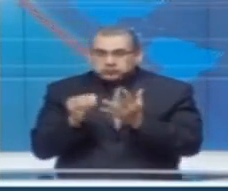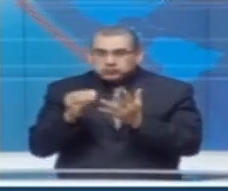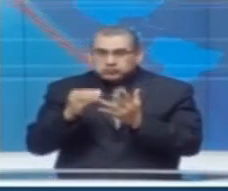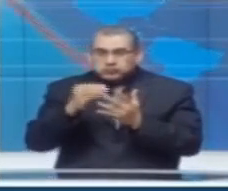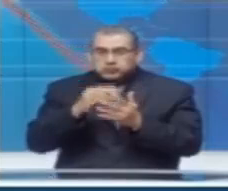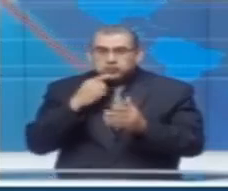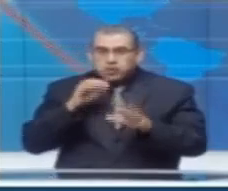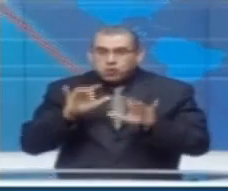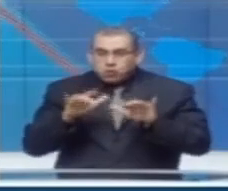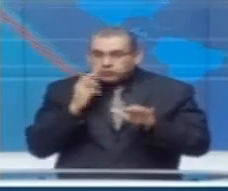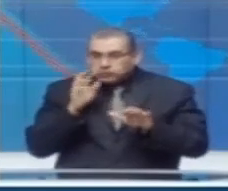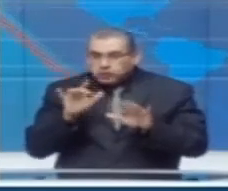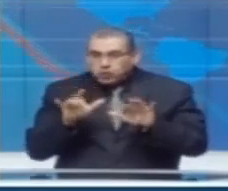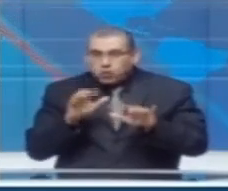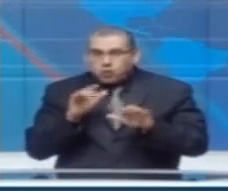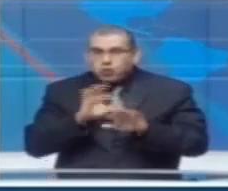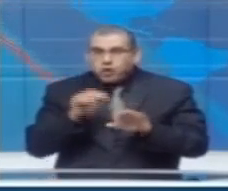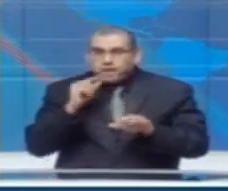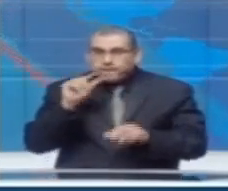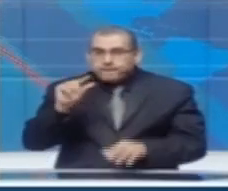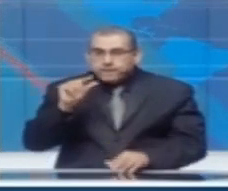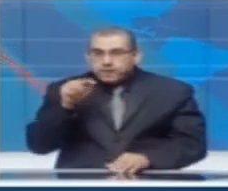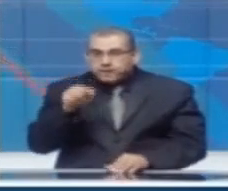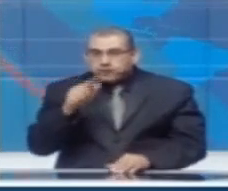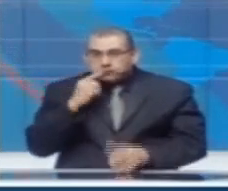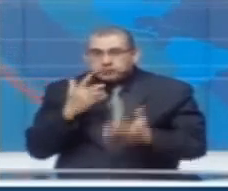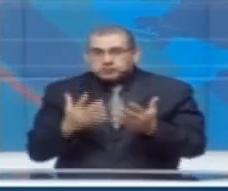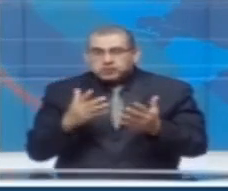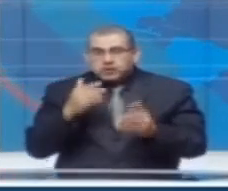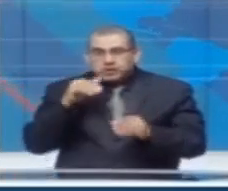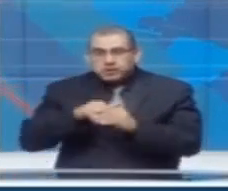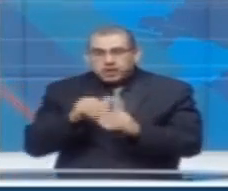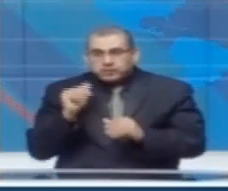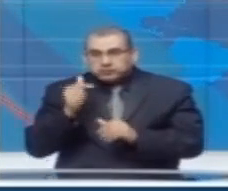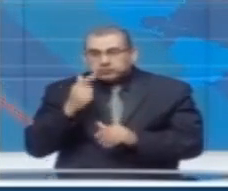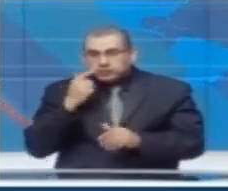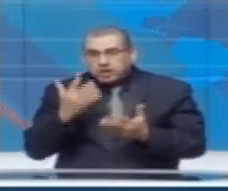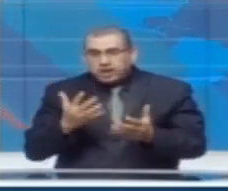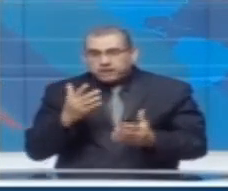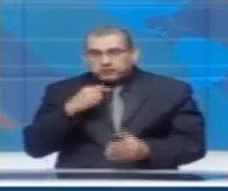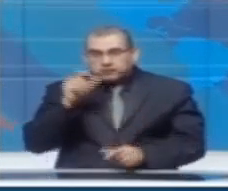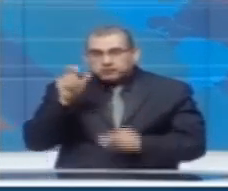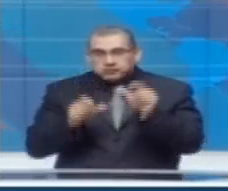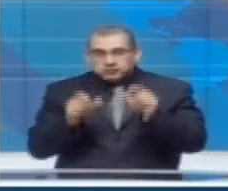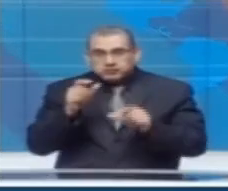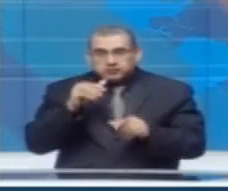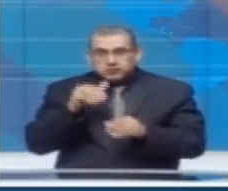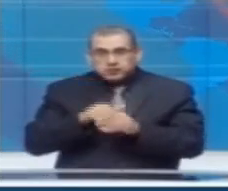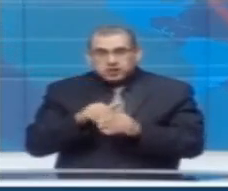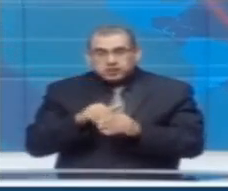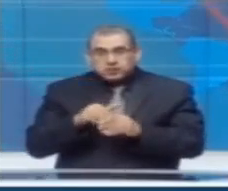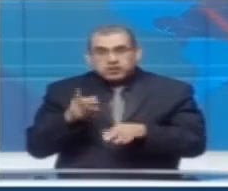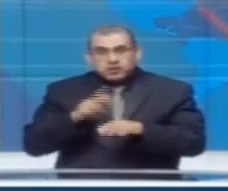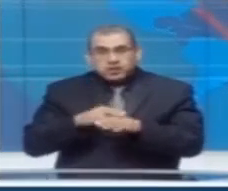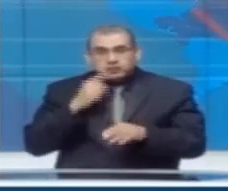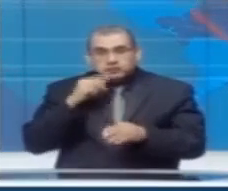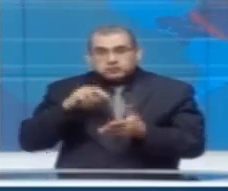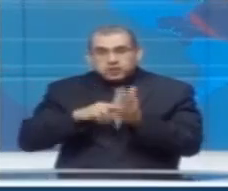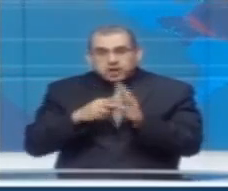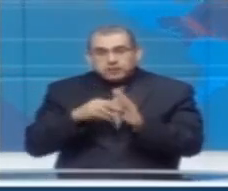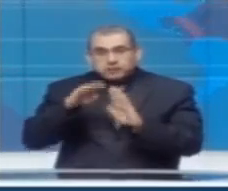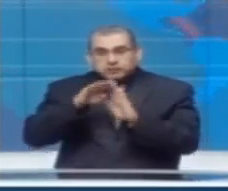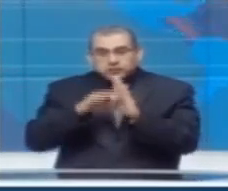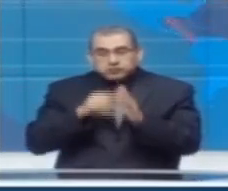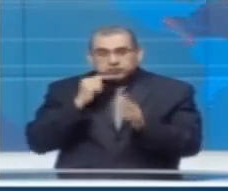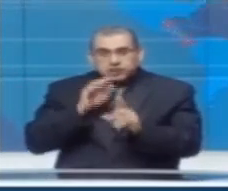للأجهزة والبرامج التي من شأنها أن تسهل عملية الانتخابات على الناخبين، وذلك من خلال أجهزة